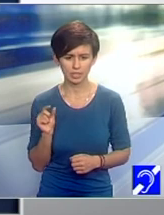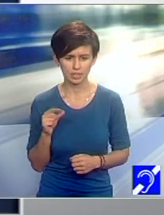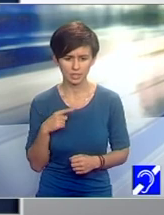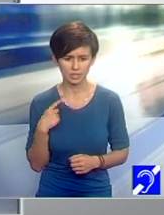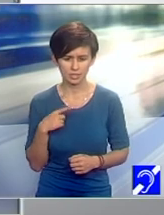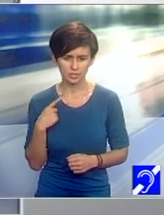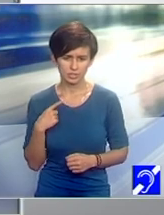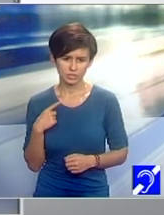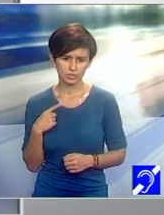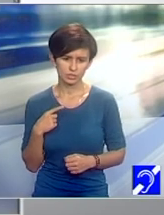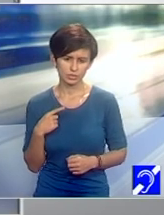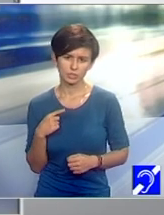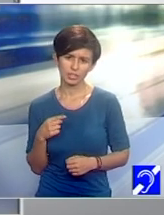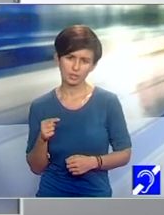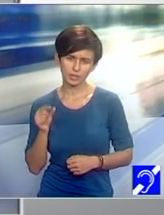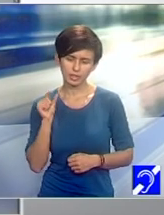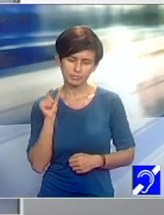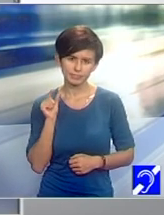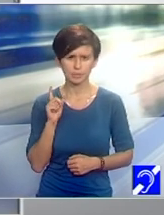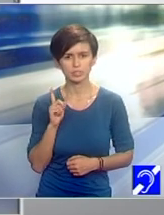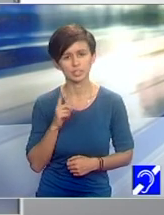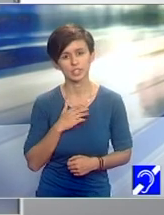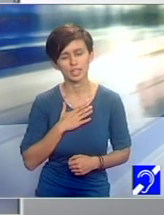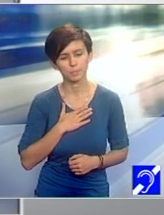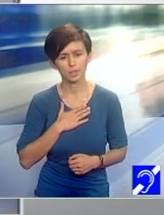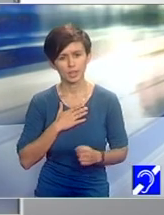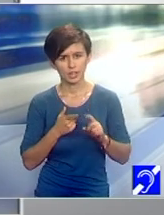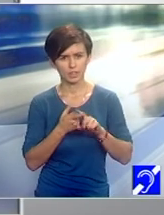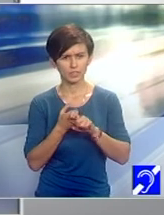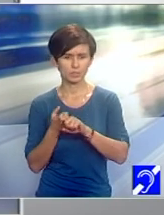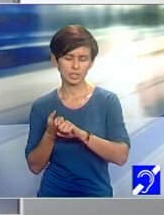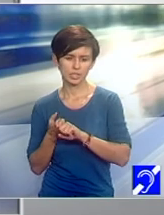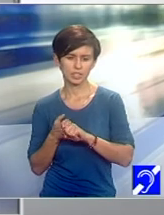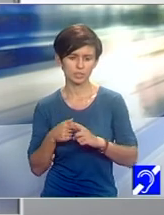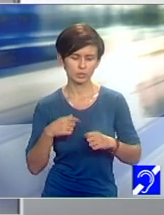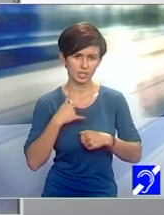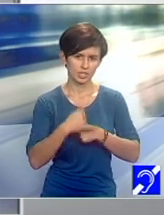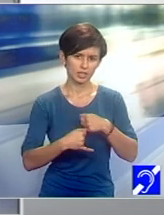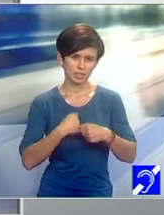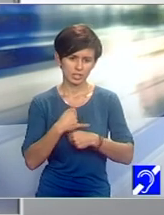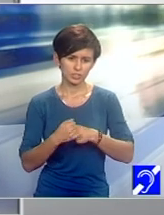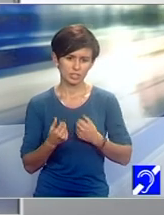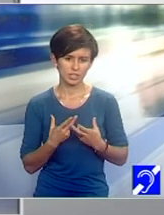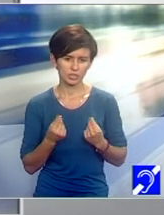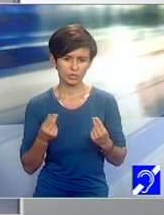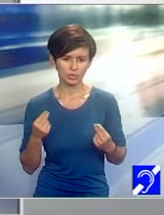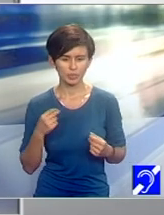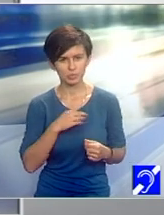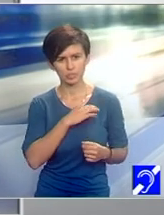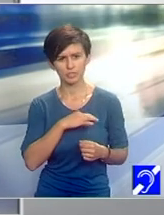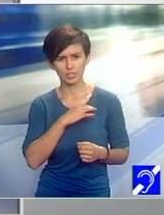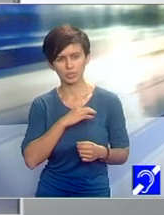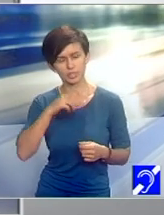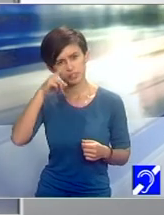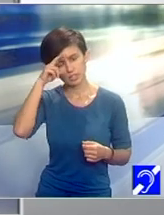Suntem mai puțini, dar avem cooperări internaționale cu mai multe universități din Germania.